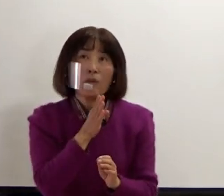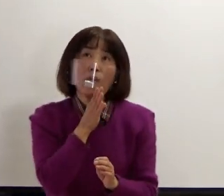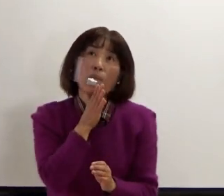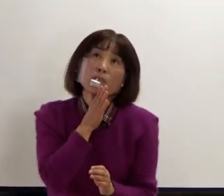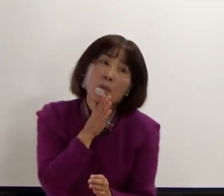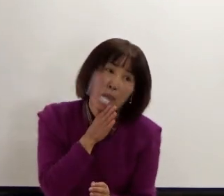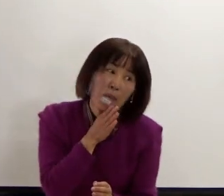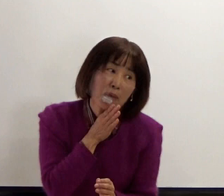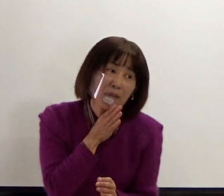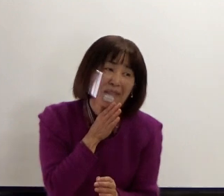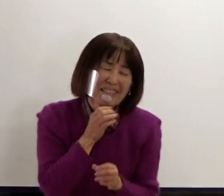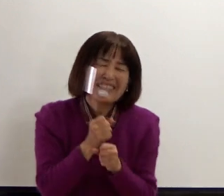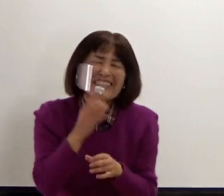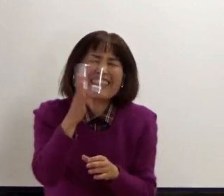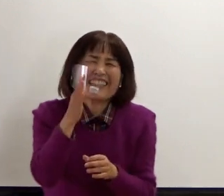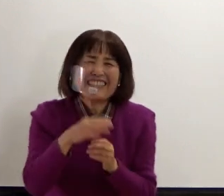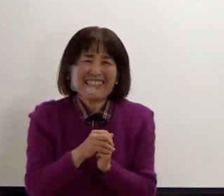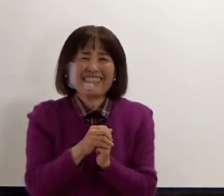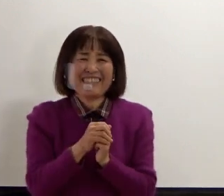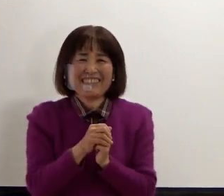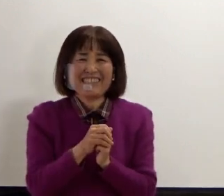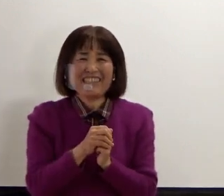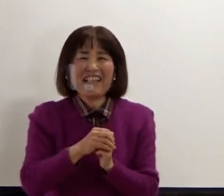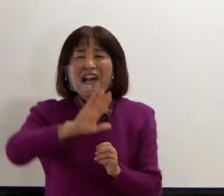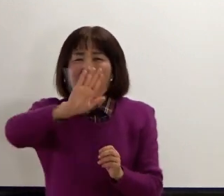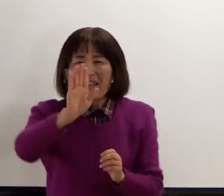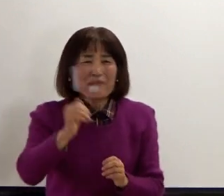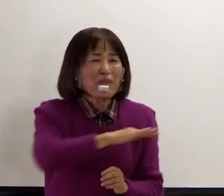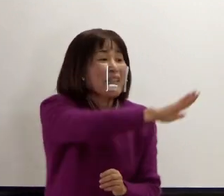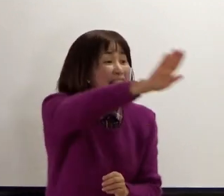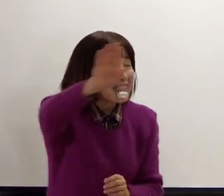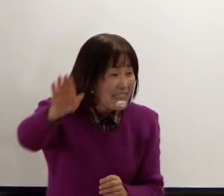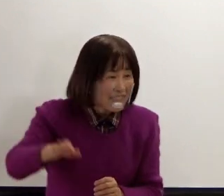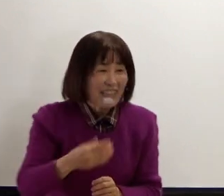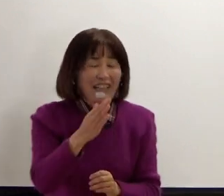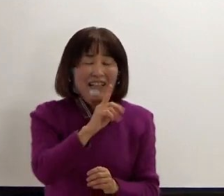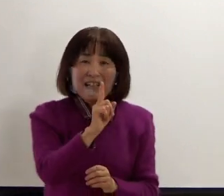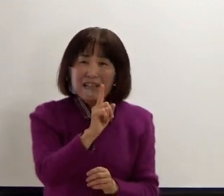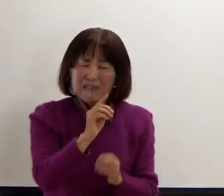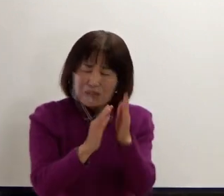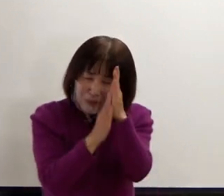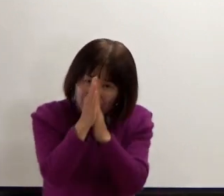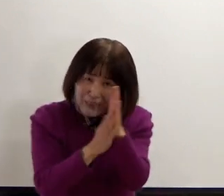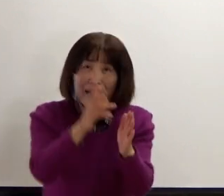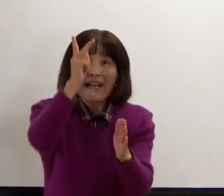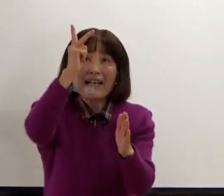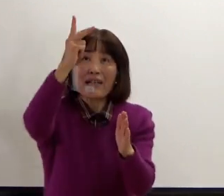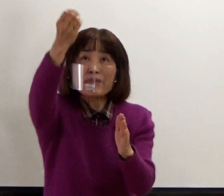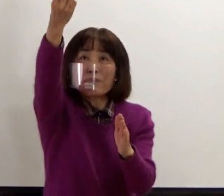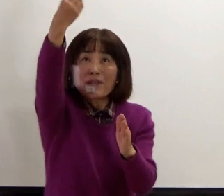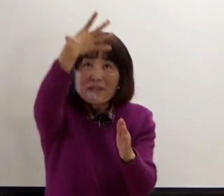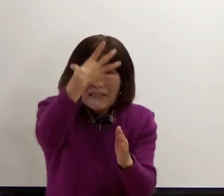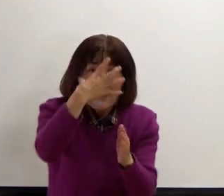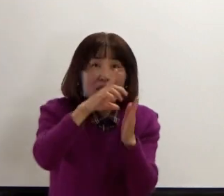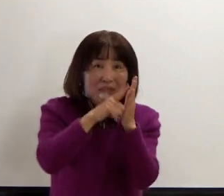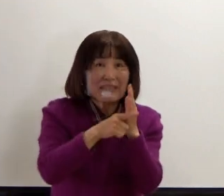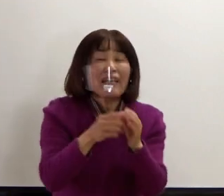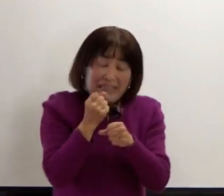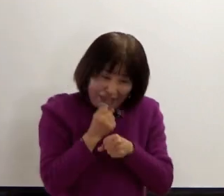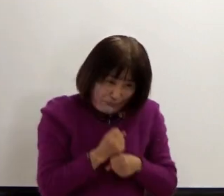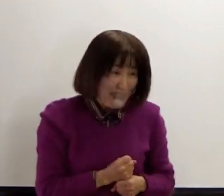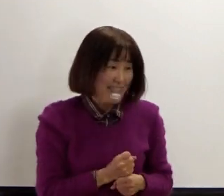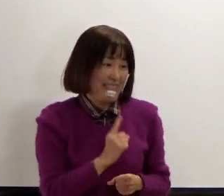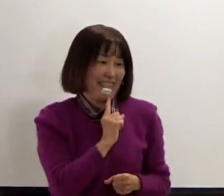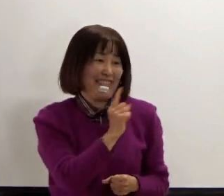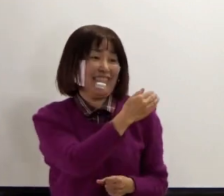った。主よ、私たちにそういうことがありませんように、信じて祈り続けることができるように、主が必